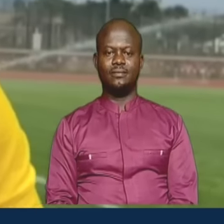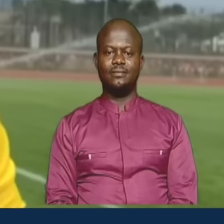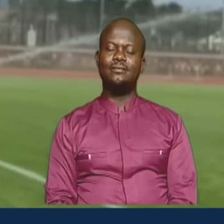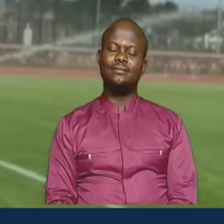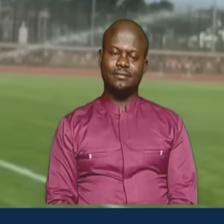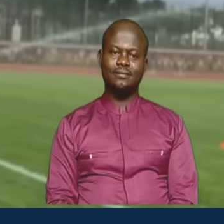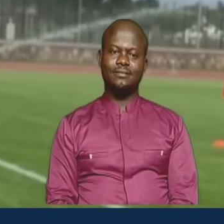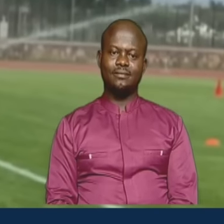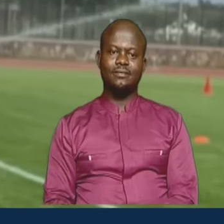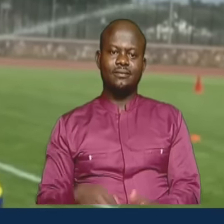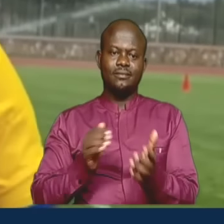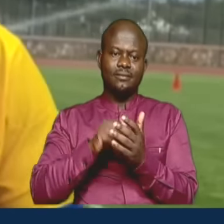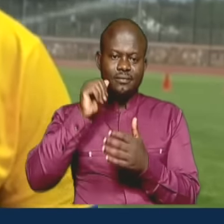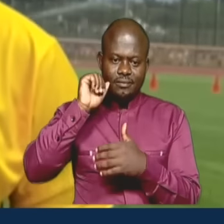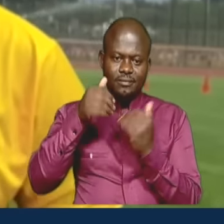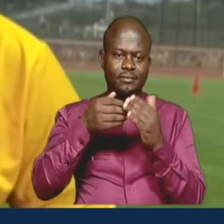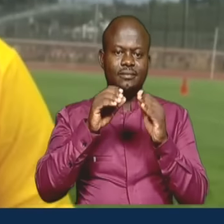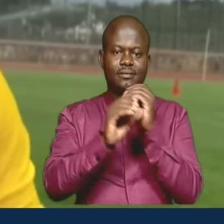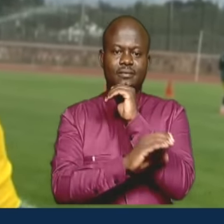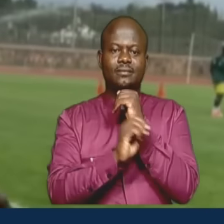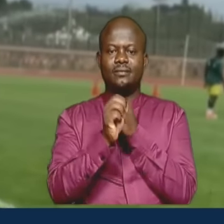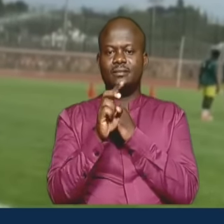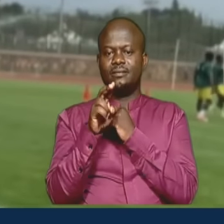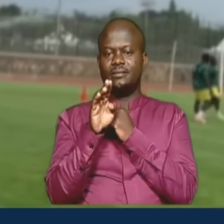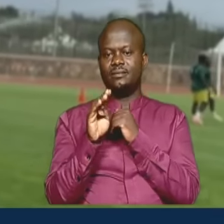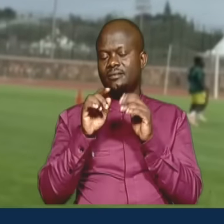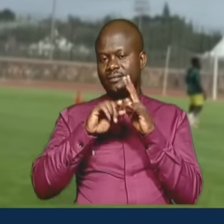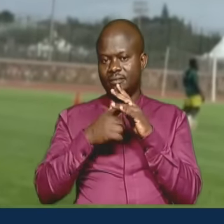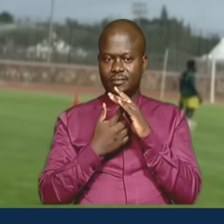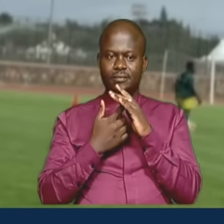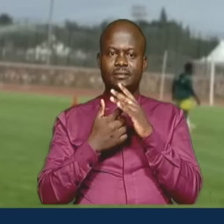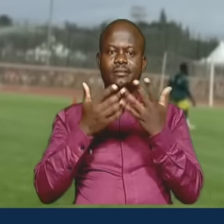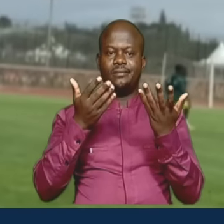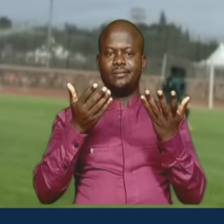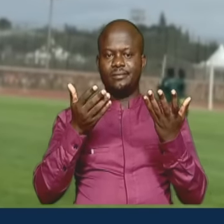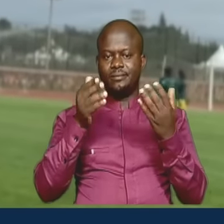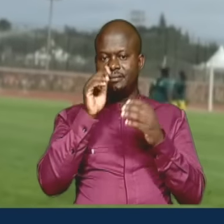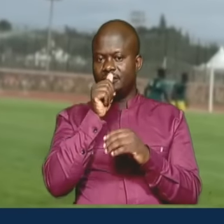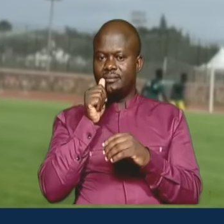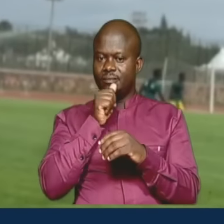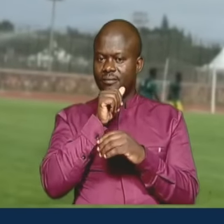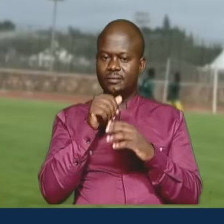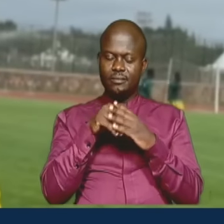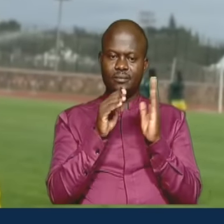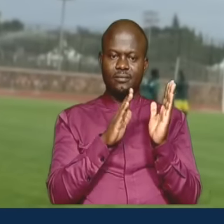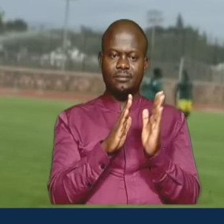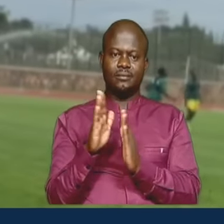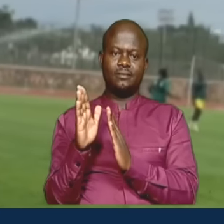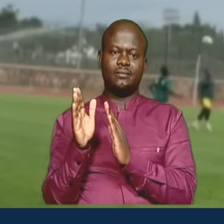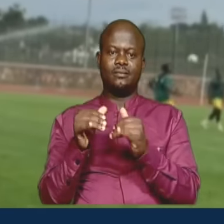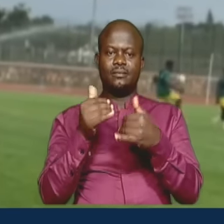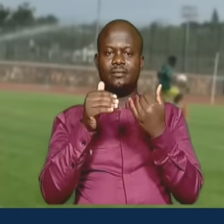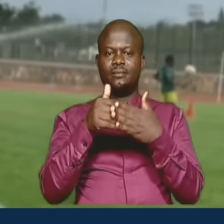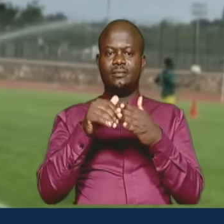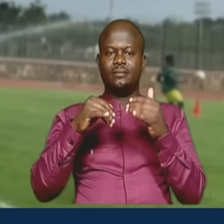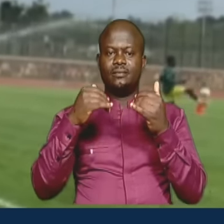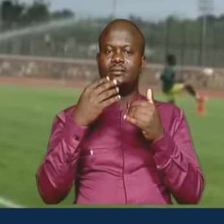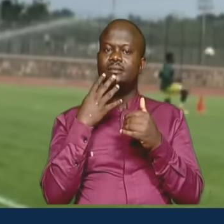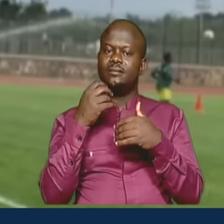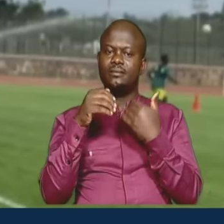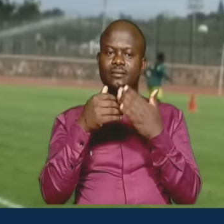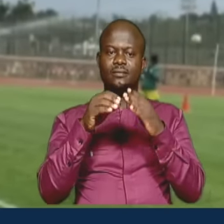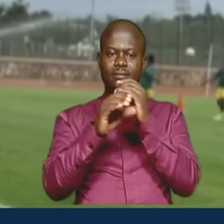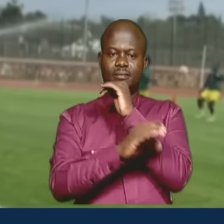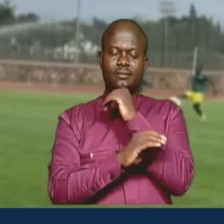Ku munsi w'ejo kuwa mbere nibwo ikipe y'igihugu Amavubi yatangiye kampu cyangwa se umwiherero urimo gutegura umukino bazakina kwa kane n'ikipe